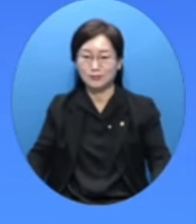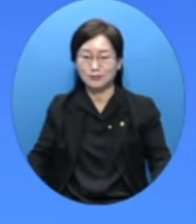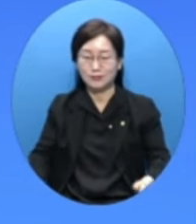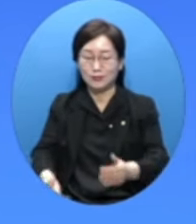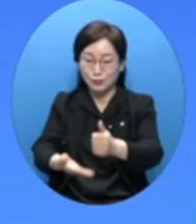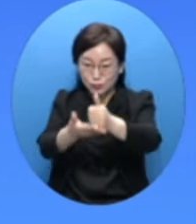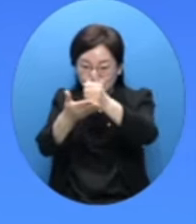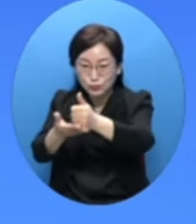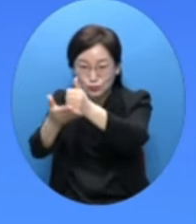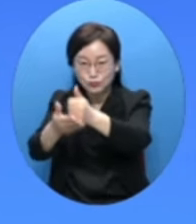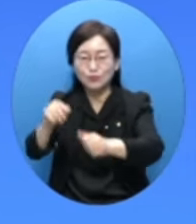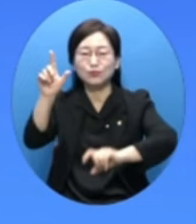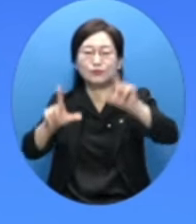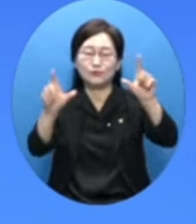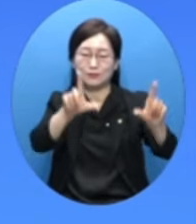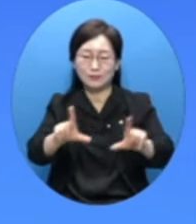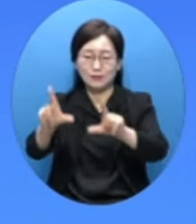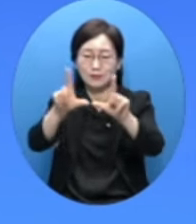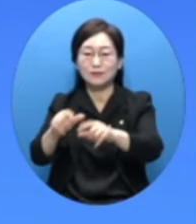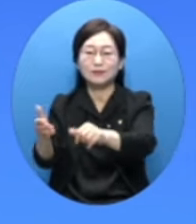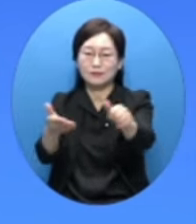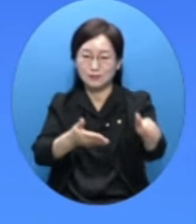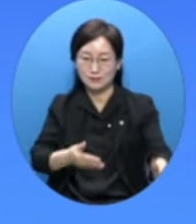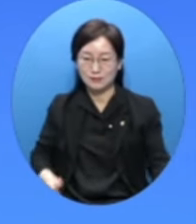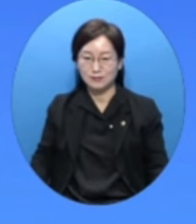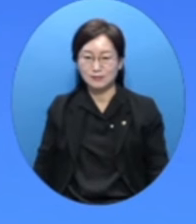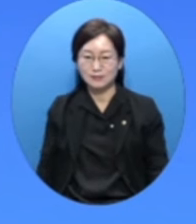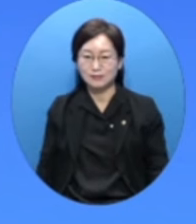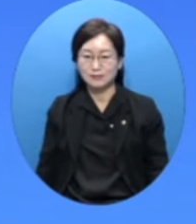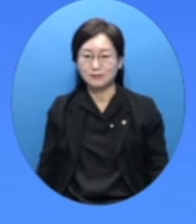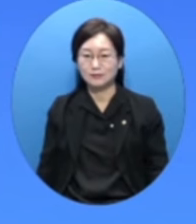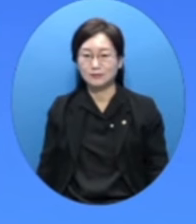존중할 수 있는 그런 모습으로 살아갈 수 있게 되기를 바랍니다.